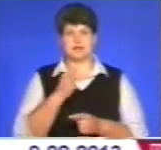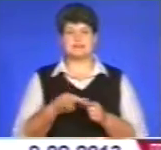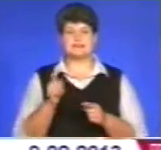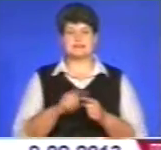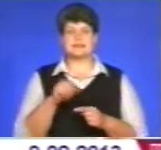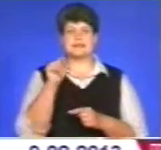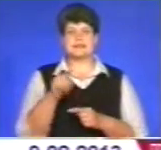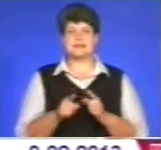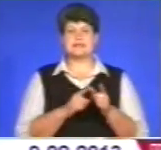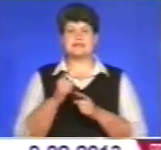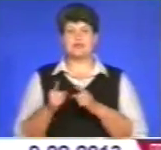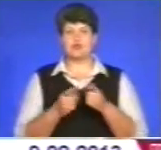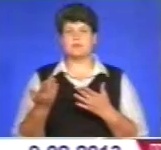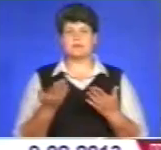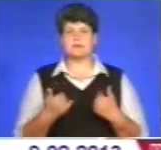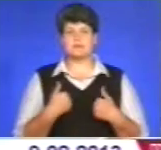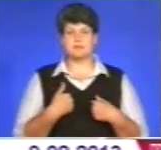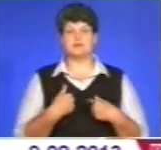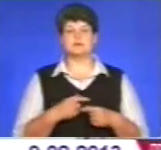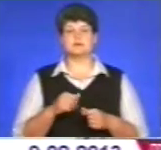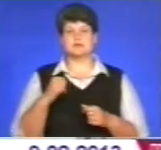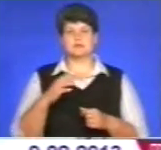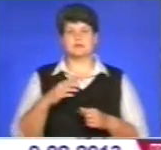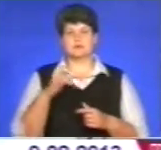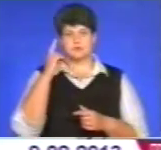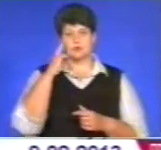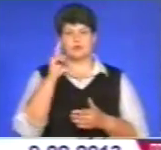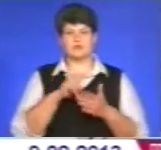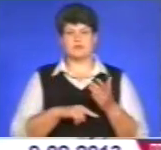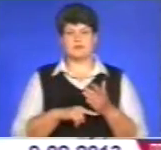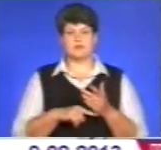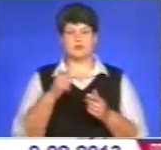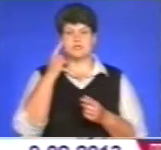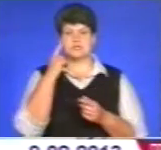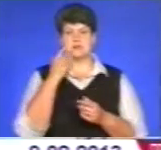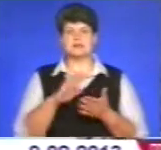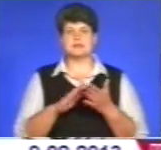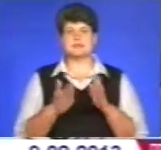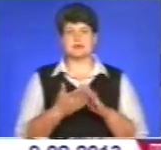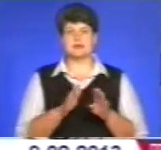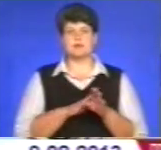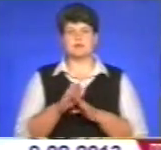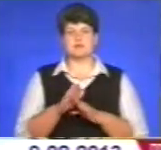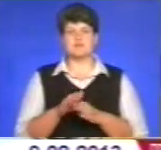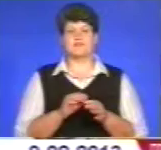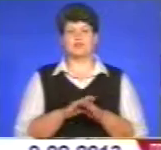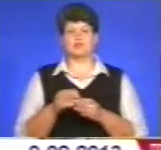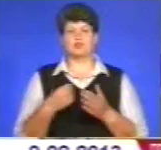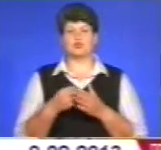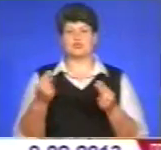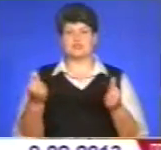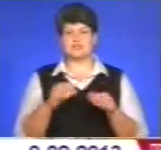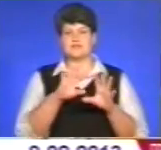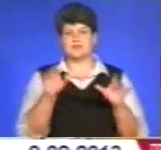ті реформи, на які ми всі щиро сподіваємося. Головним питанням оцінки стане на повністю виконання бюджетів всіх рівнів,